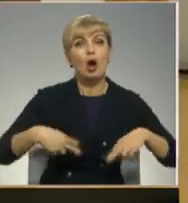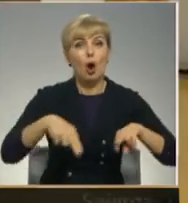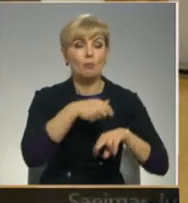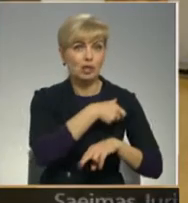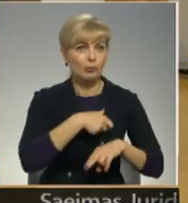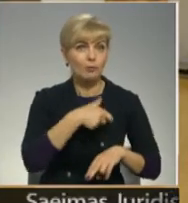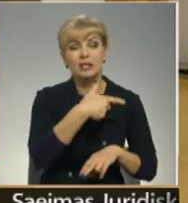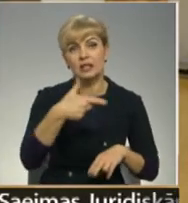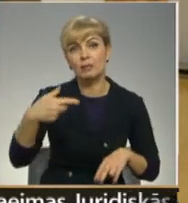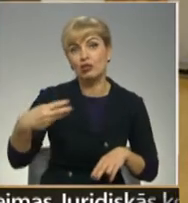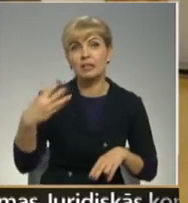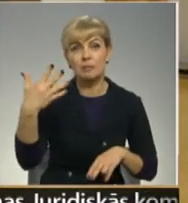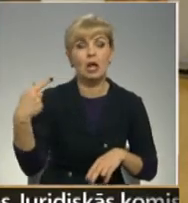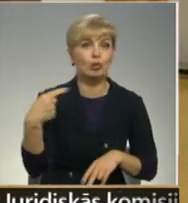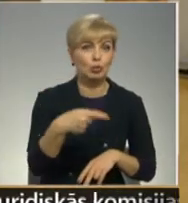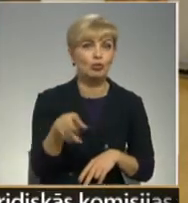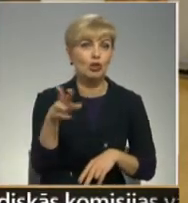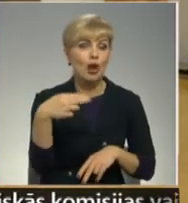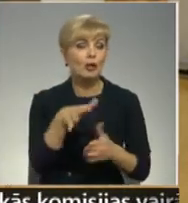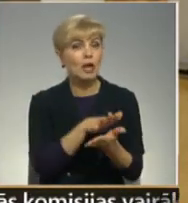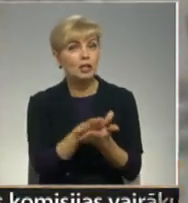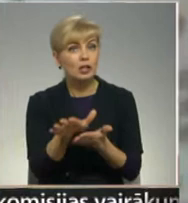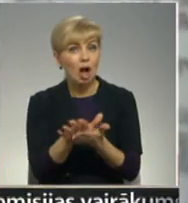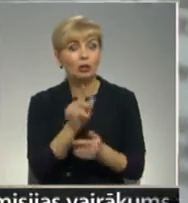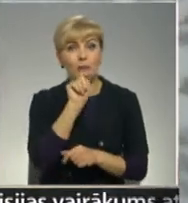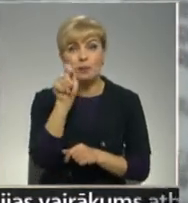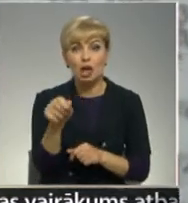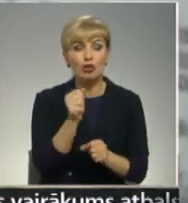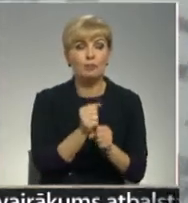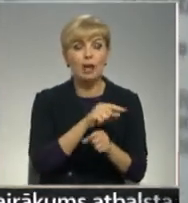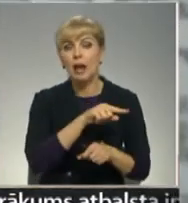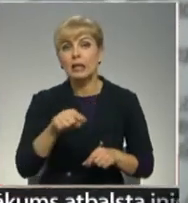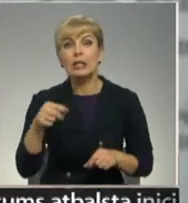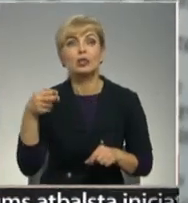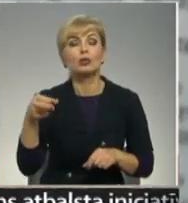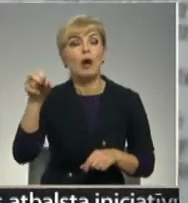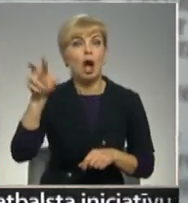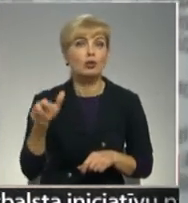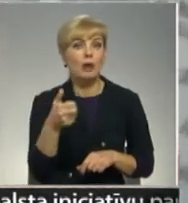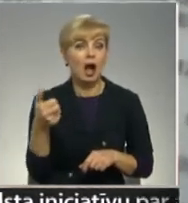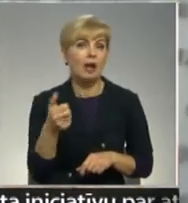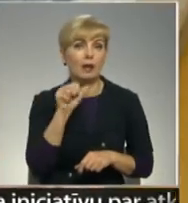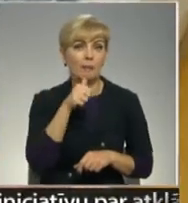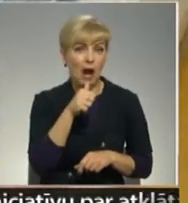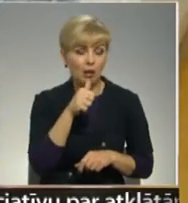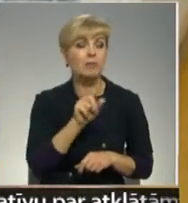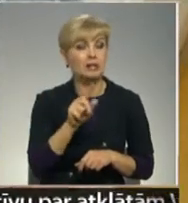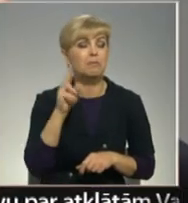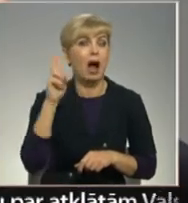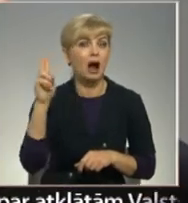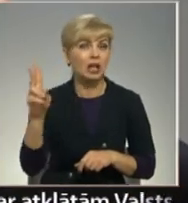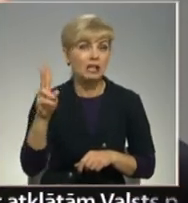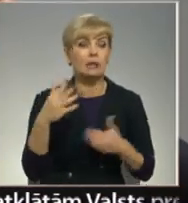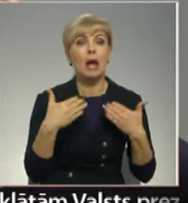par 745 tūkstošu eiro izlietojumu, kas piešķirts darbam līdz 2018. Gada maijam, guva pārliecību.